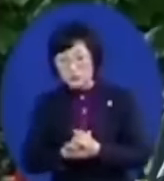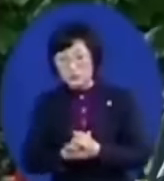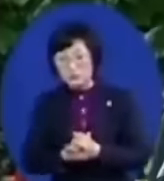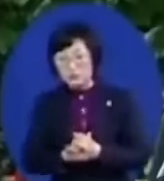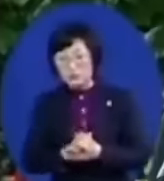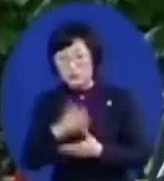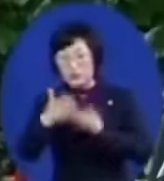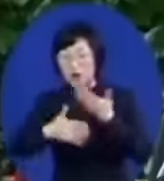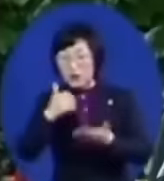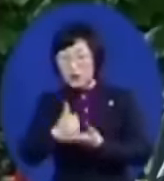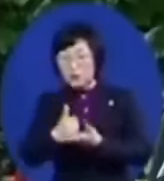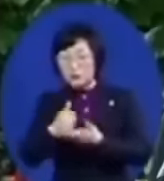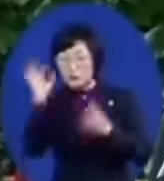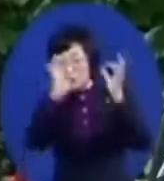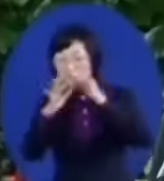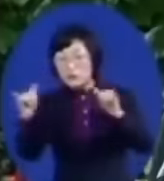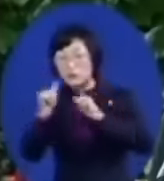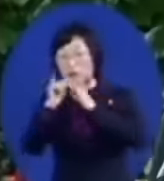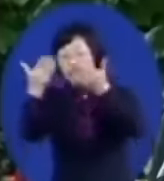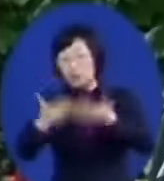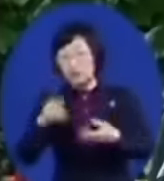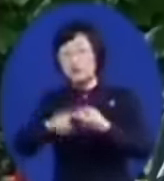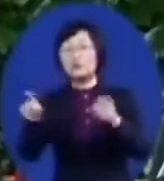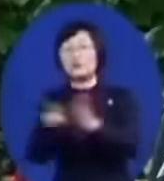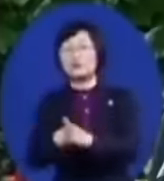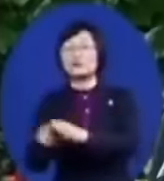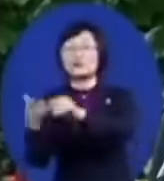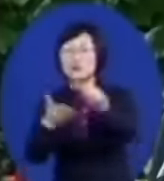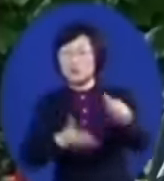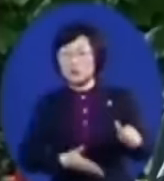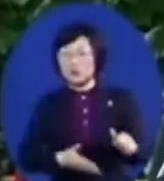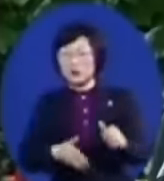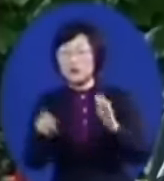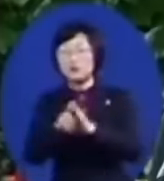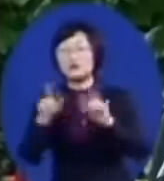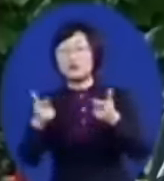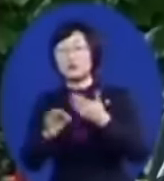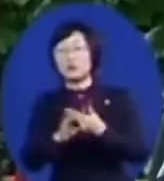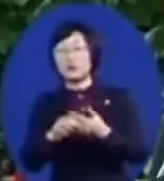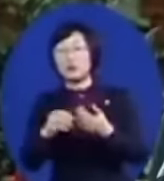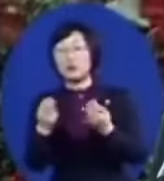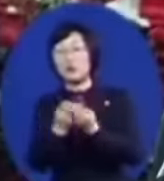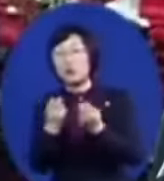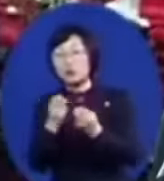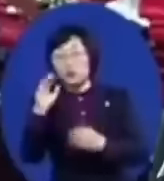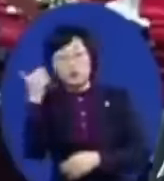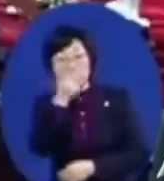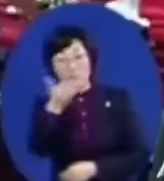저를 찾는 자에게 상주신이심을 믿어야 하는데 그걸 안 믿으면 어떻게 되겠습니까?